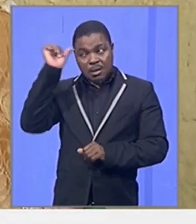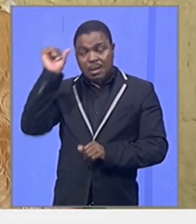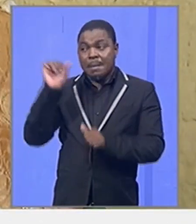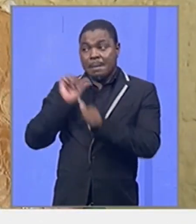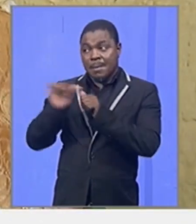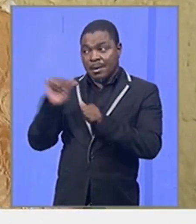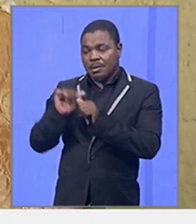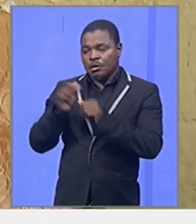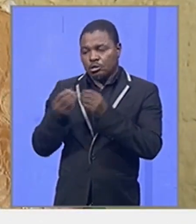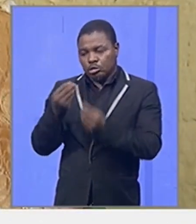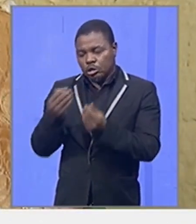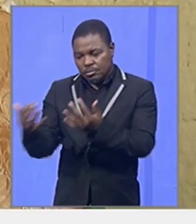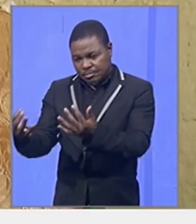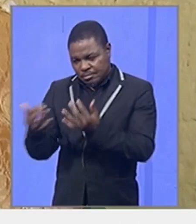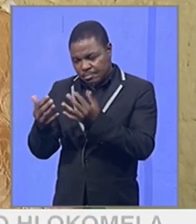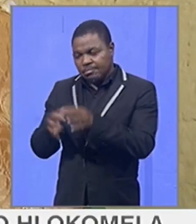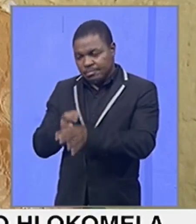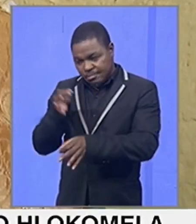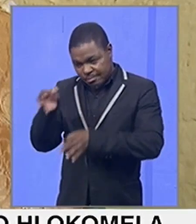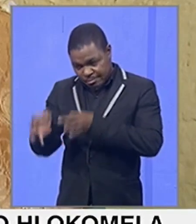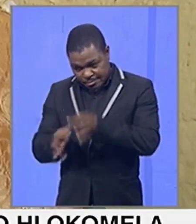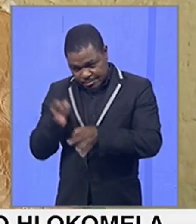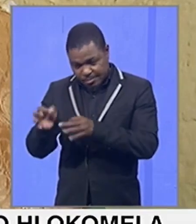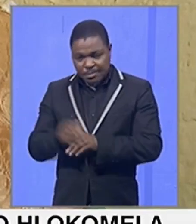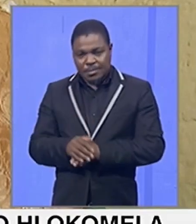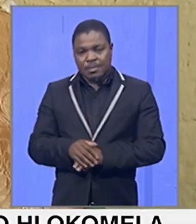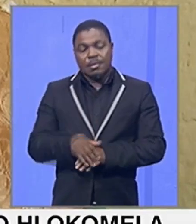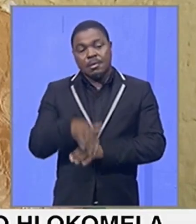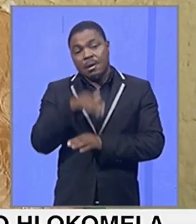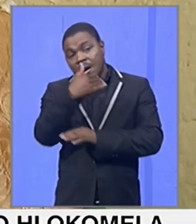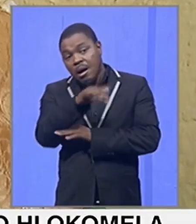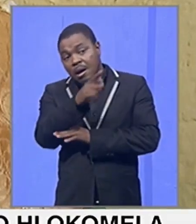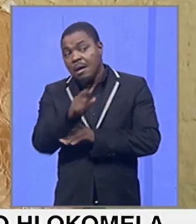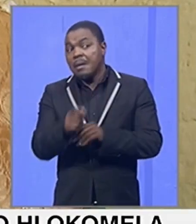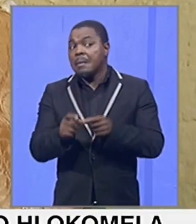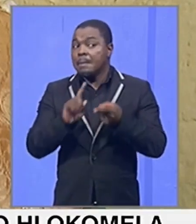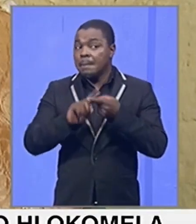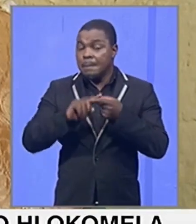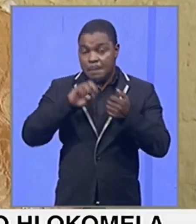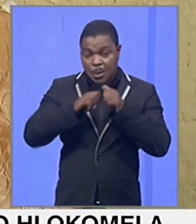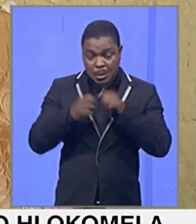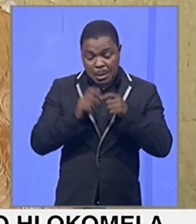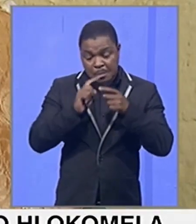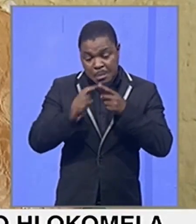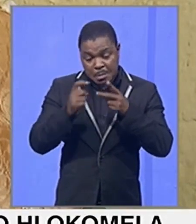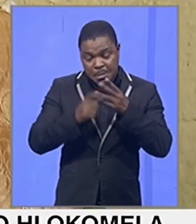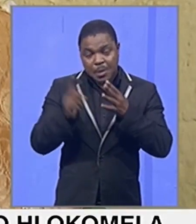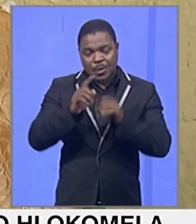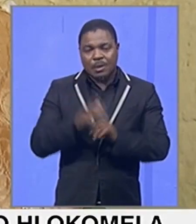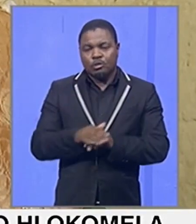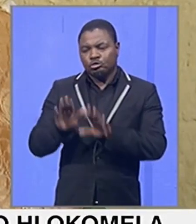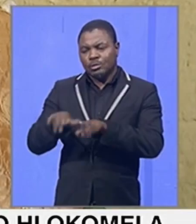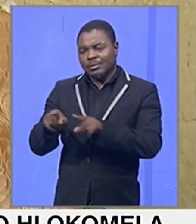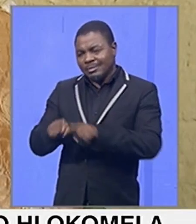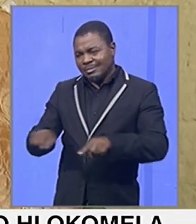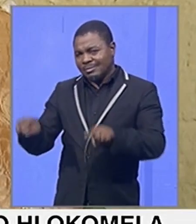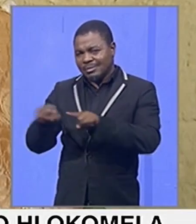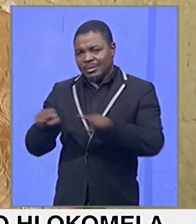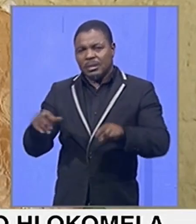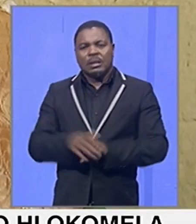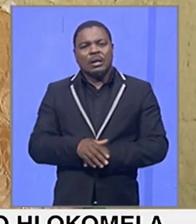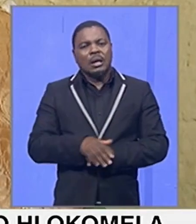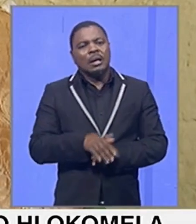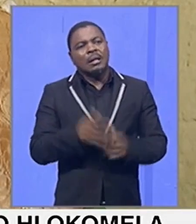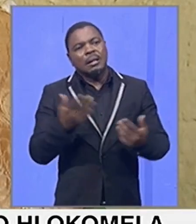ba behatse ba ba bolele gore ko ntle go nna jana le jana gore bana ba rona ba ska ba